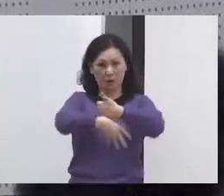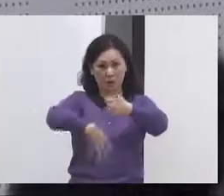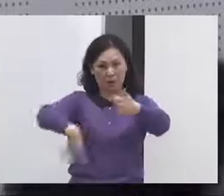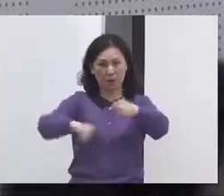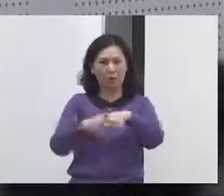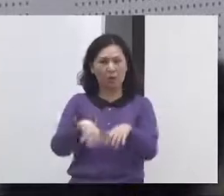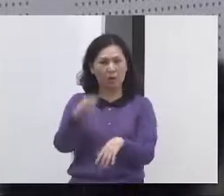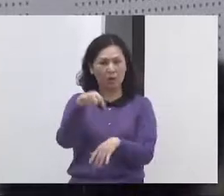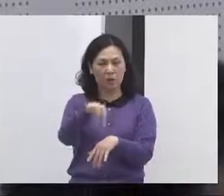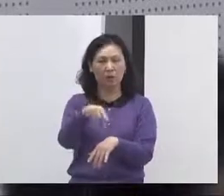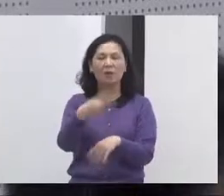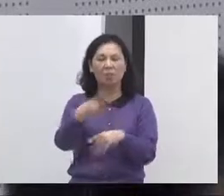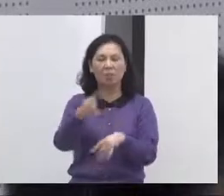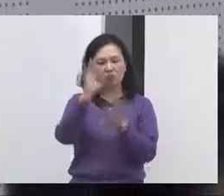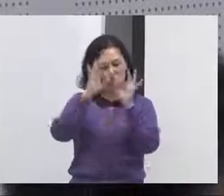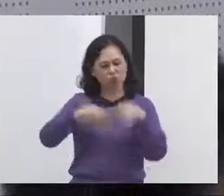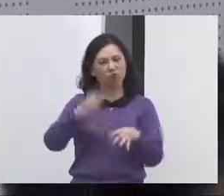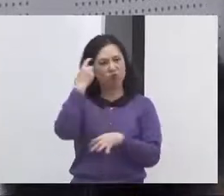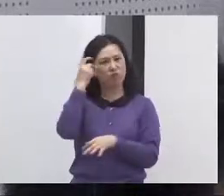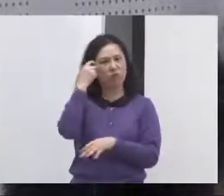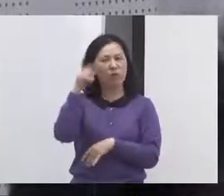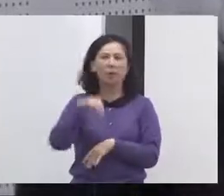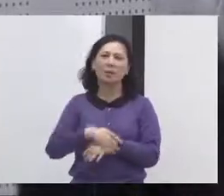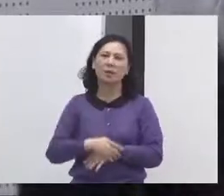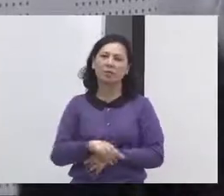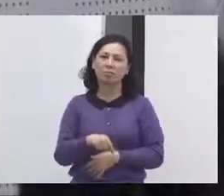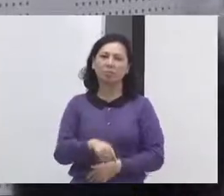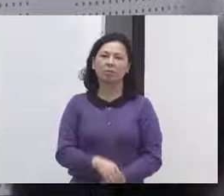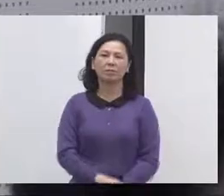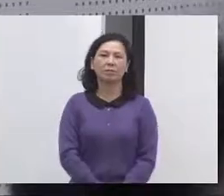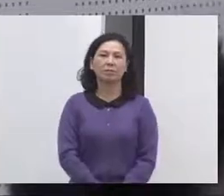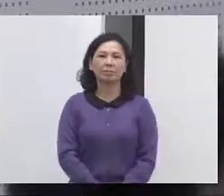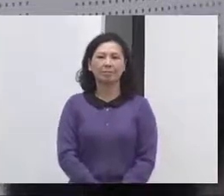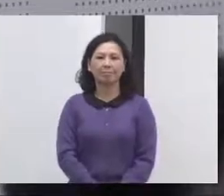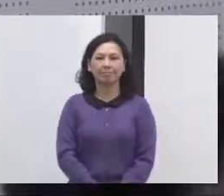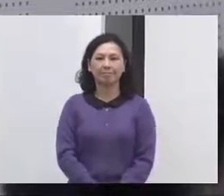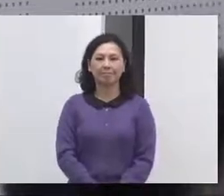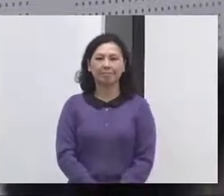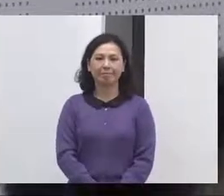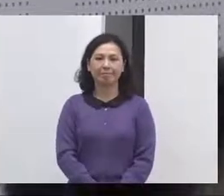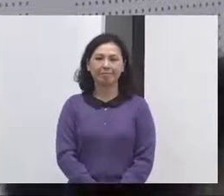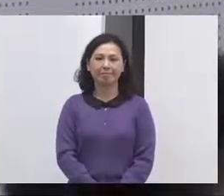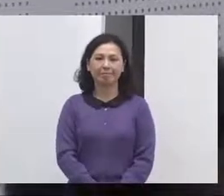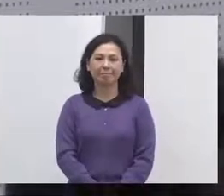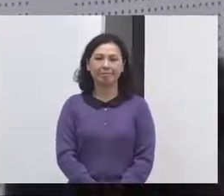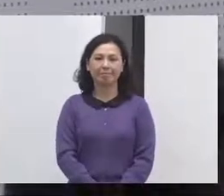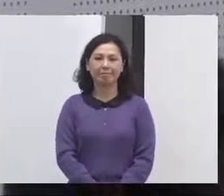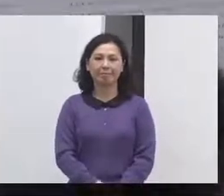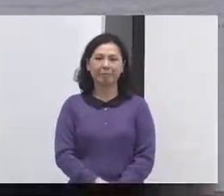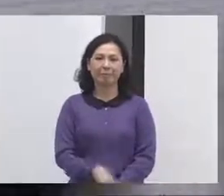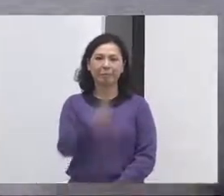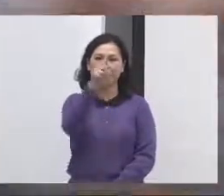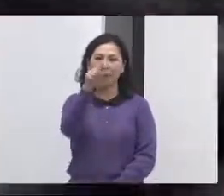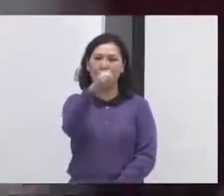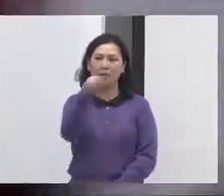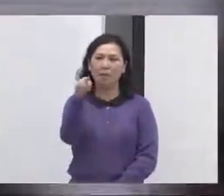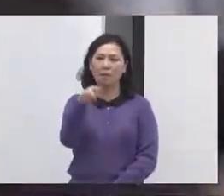有得到一个很好的结论这样子。 哎，只好不要回应一下。